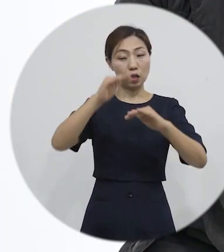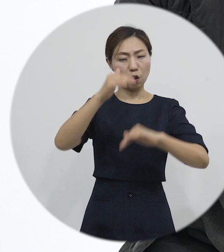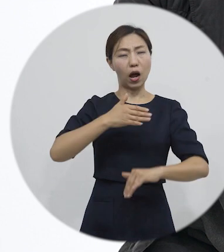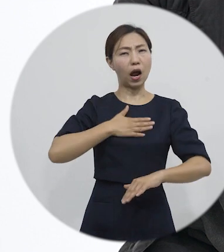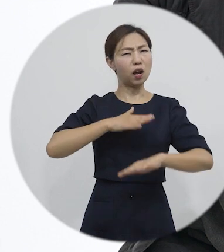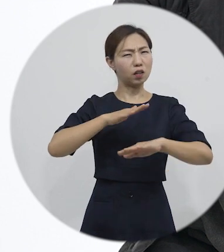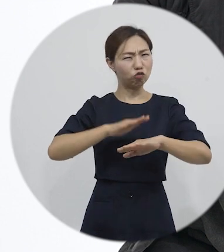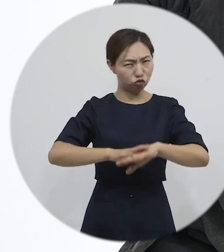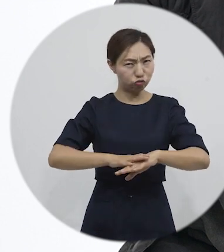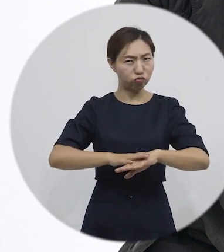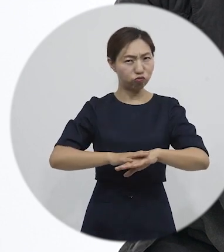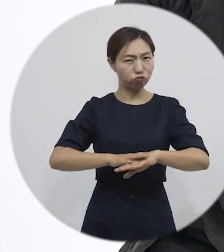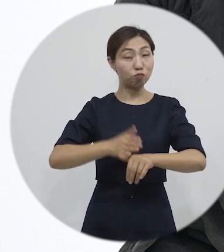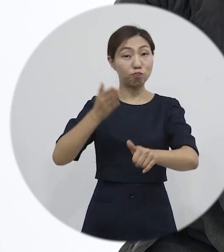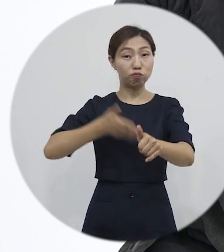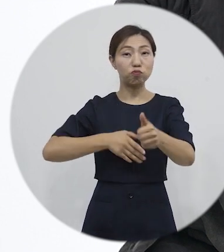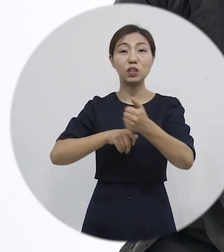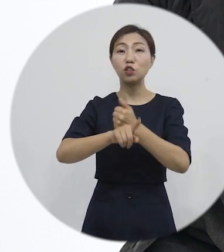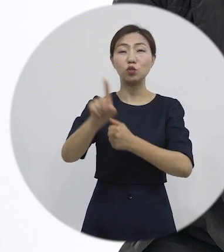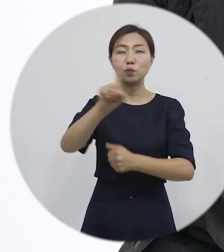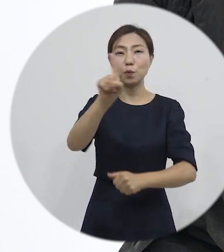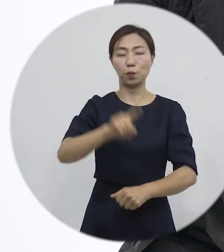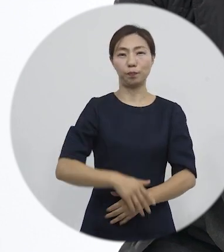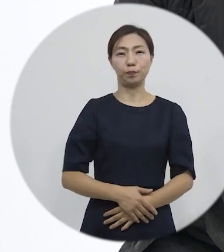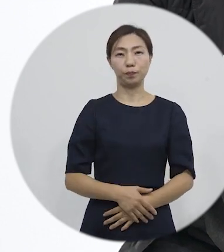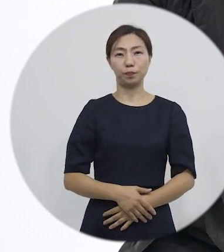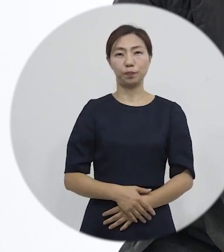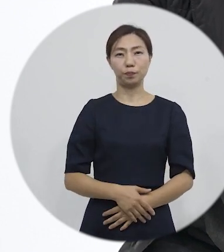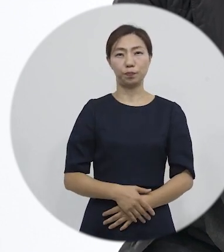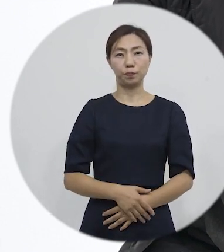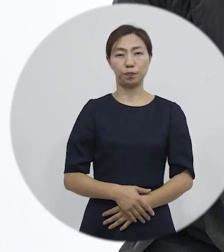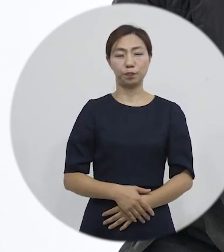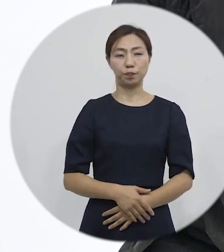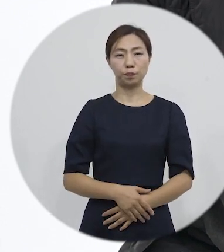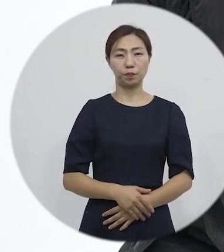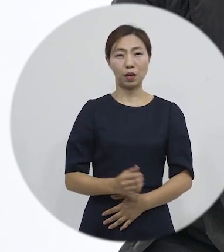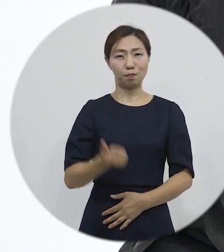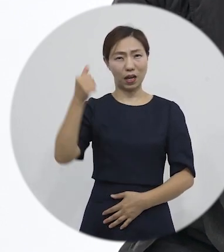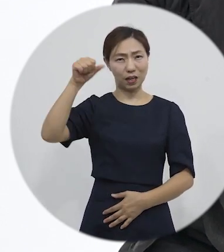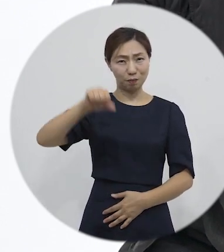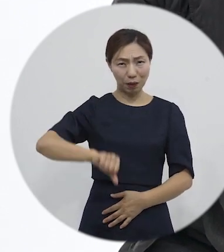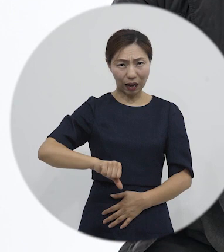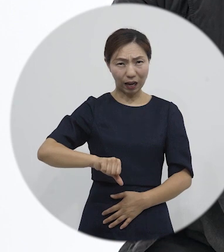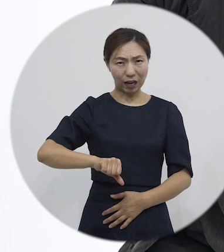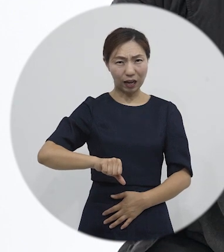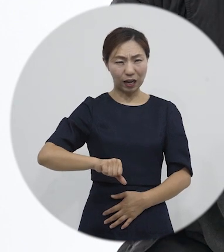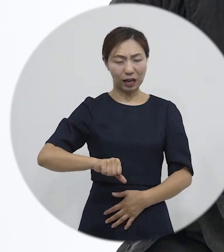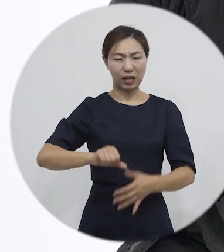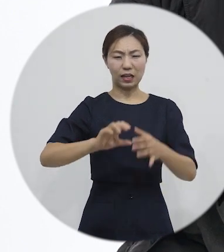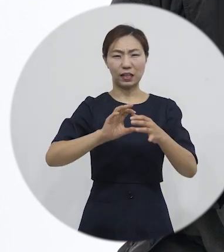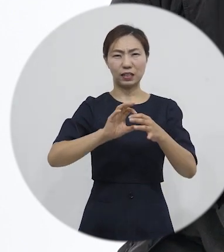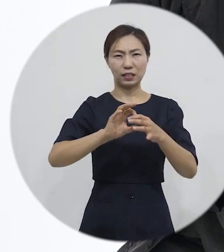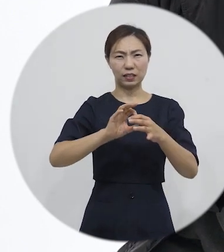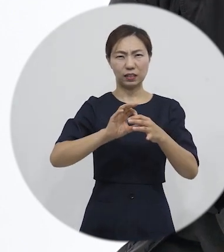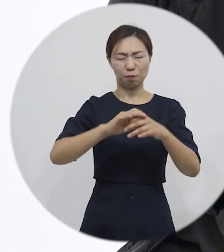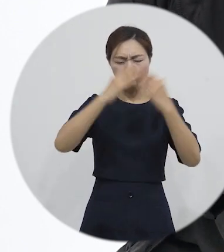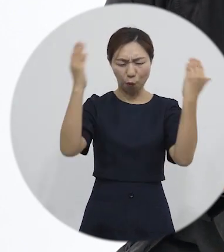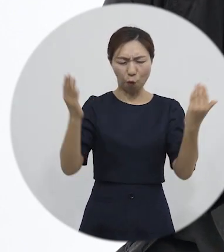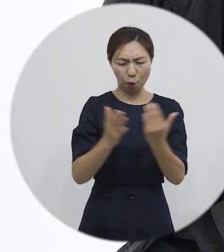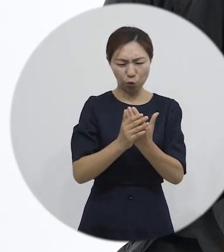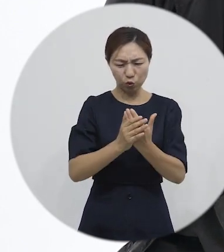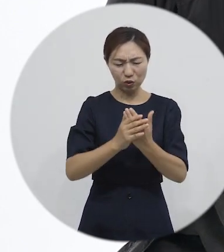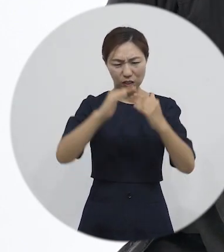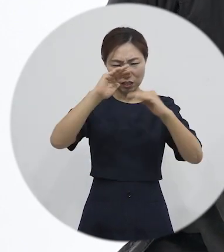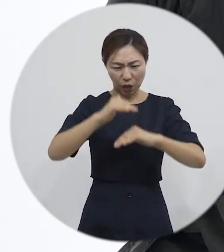주시면 좋겠다 정도로 얘기하는 이유는요. 어차피 저 부적격 사유들을 다 고려해서 사업 제안을 하기